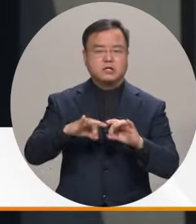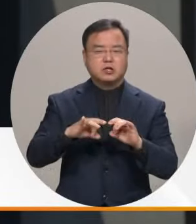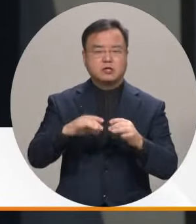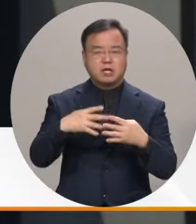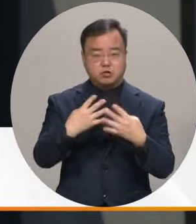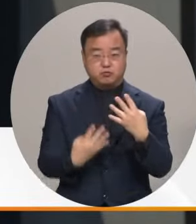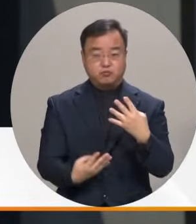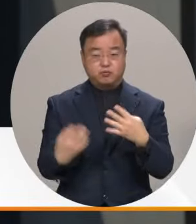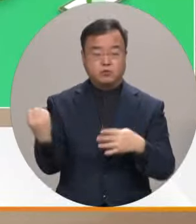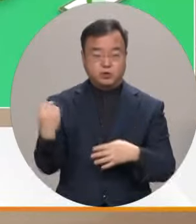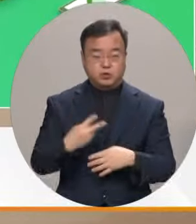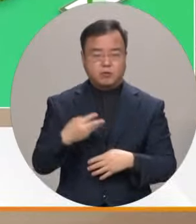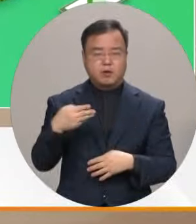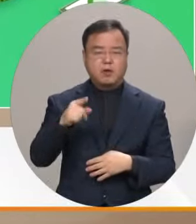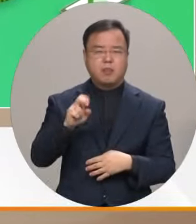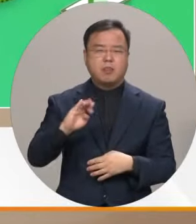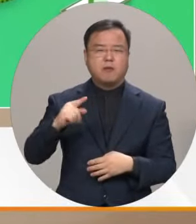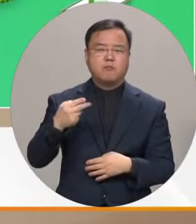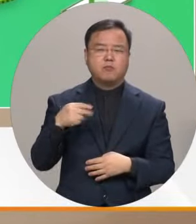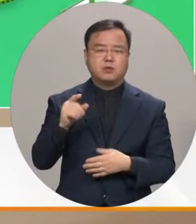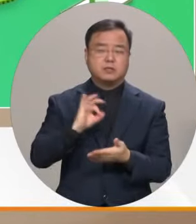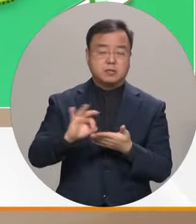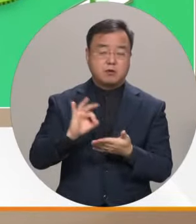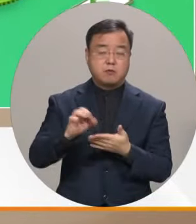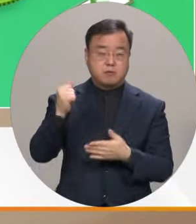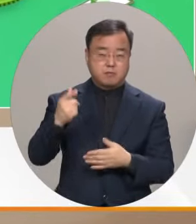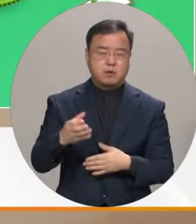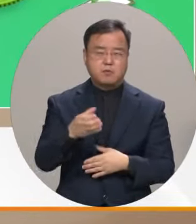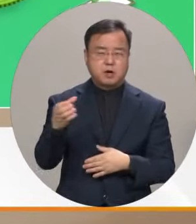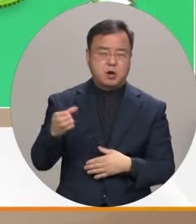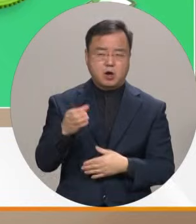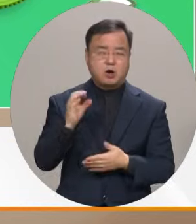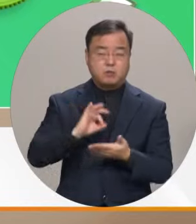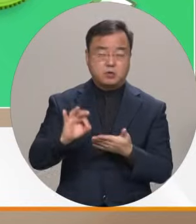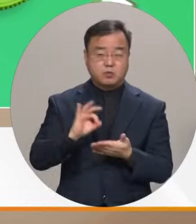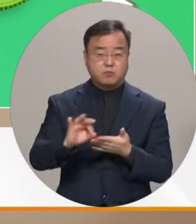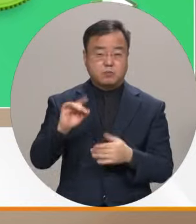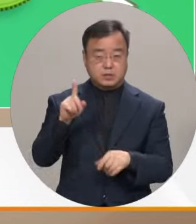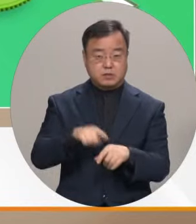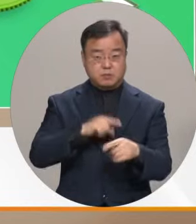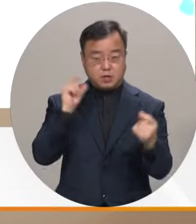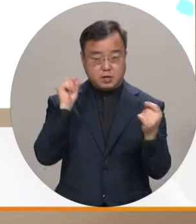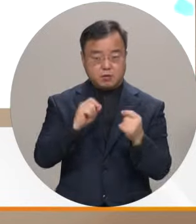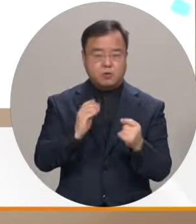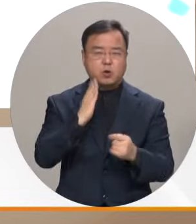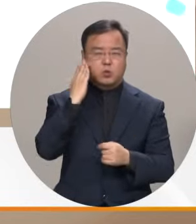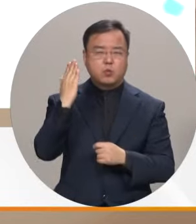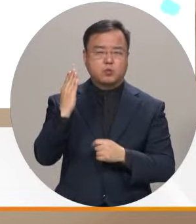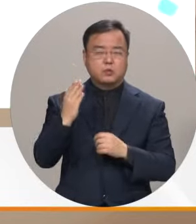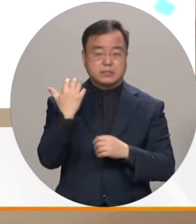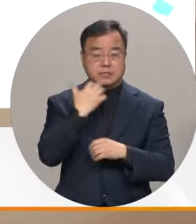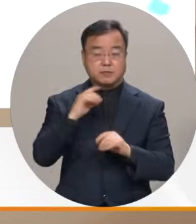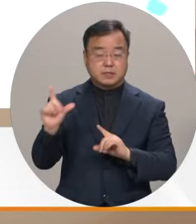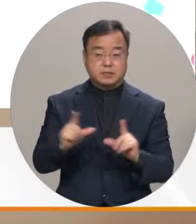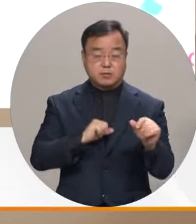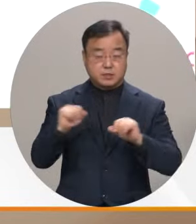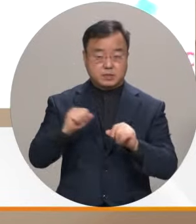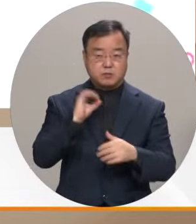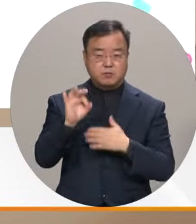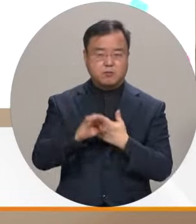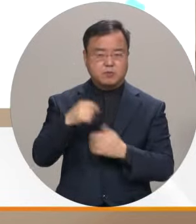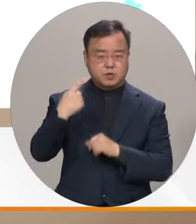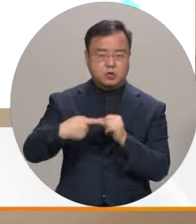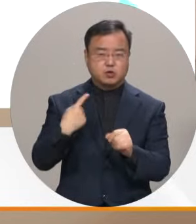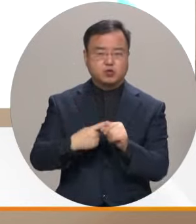텀블러 다회용컵 이용 무공유 차 대어 친환경 제품 구매 등의 녹색 생활 실천을 하게 되면 1년에 최대 7만